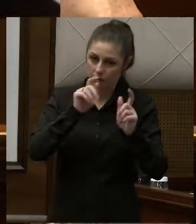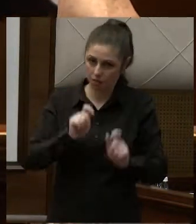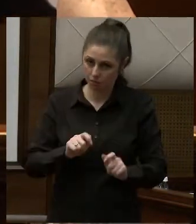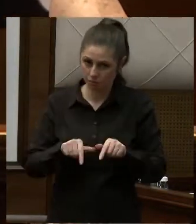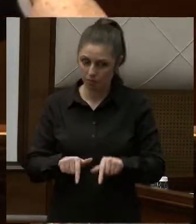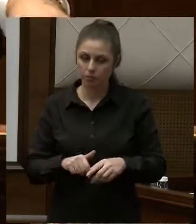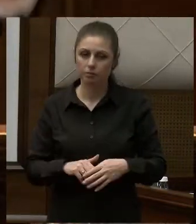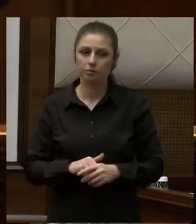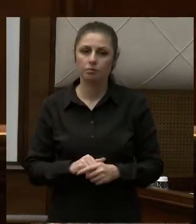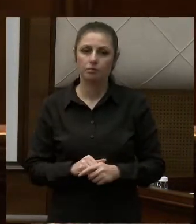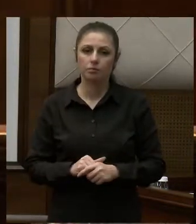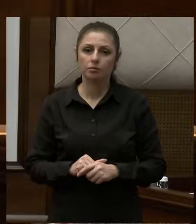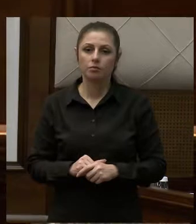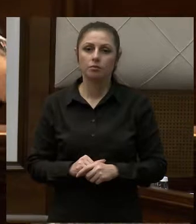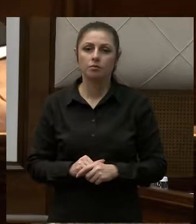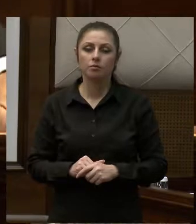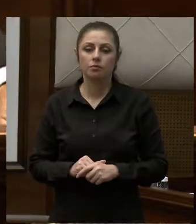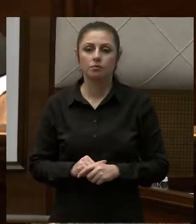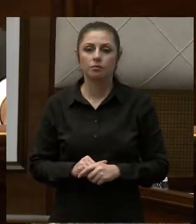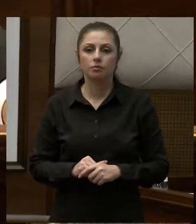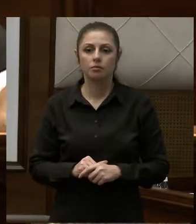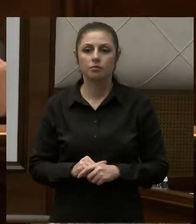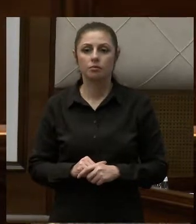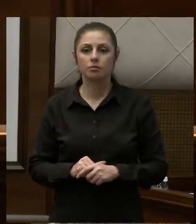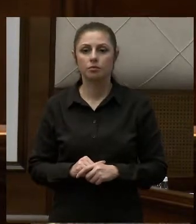adet beton kazık çakılmıştır.